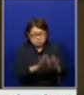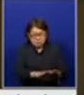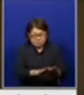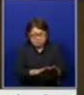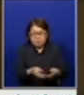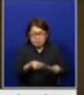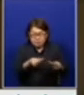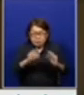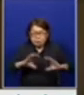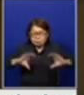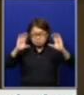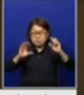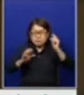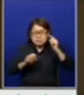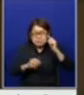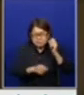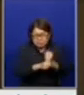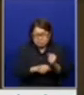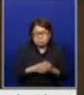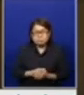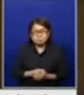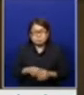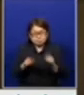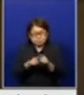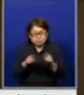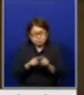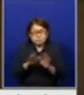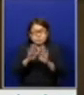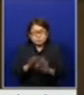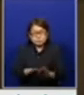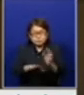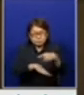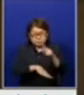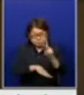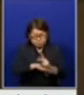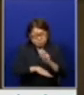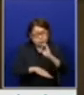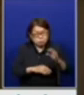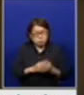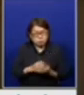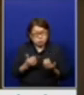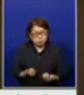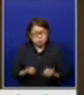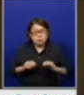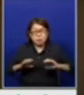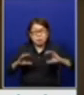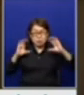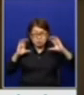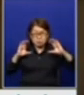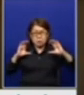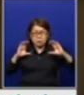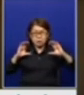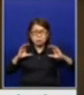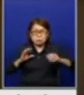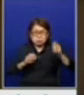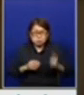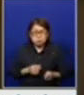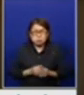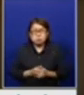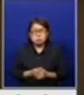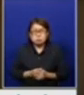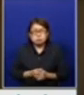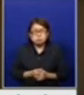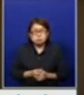ท่านประธานว่าวันนี้รัฐบาลควรจะมีอาชีพให้เกษตรกรทุกครัวเรือนได้ปลู